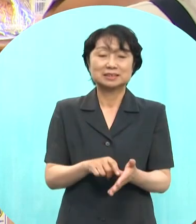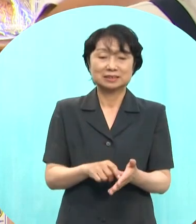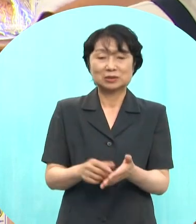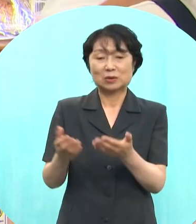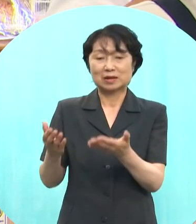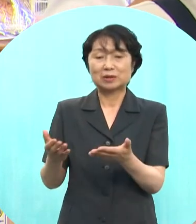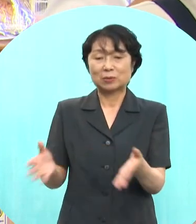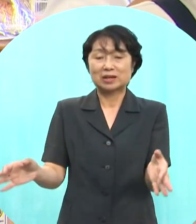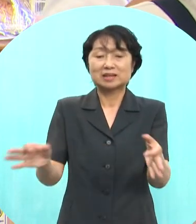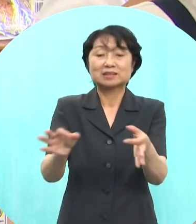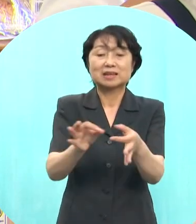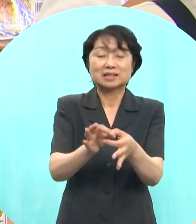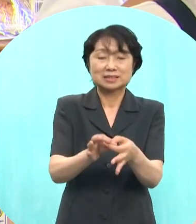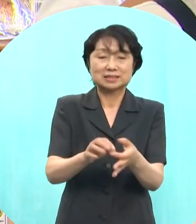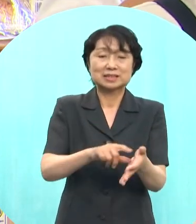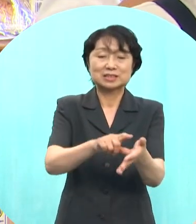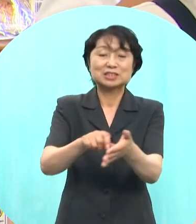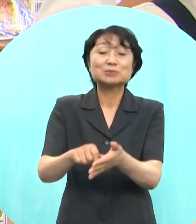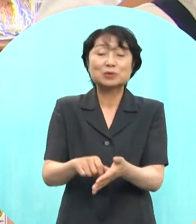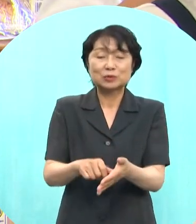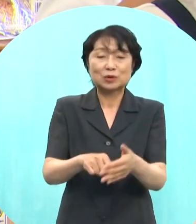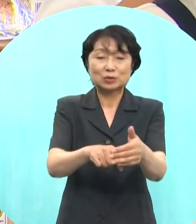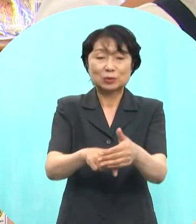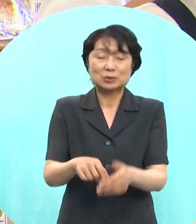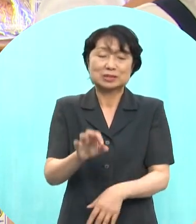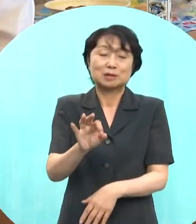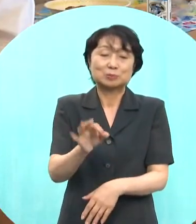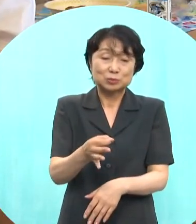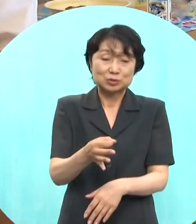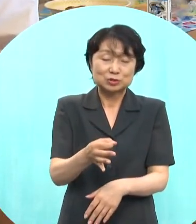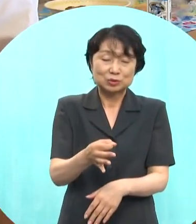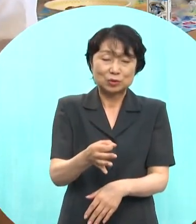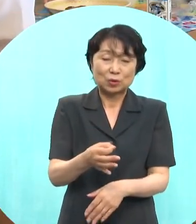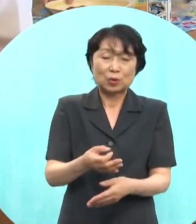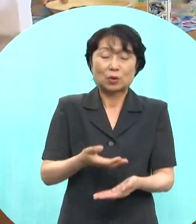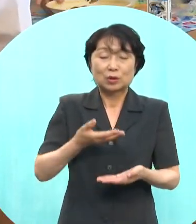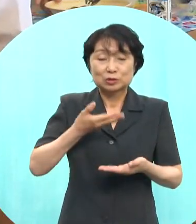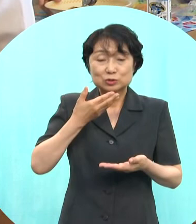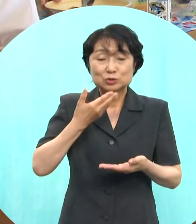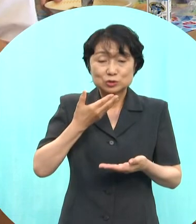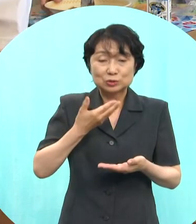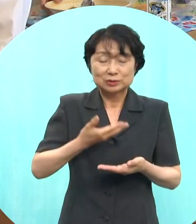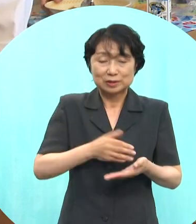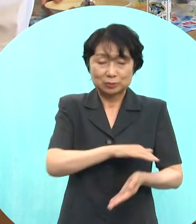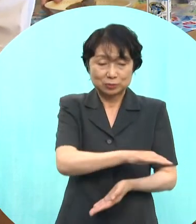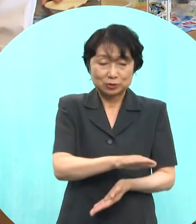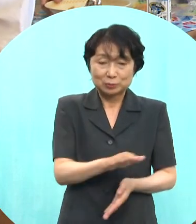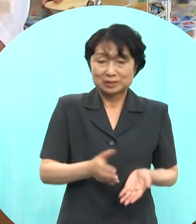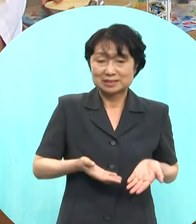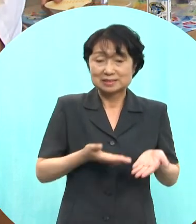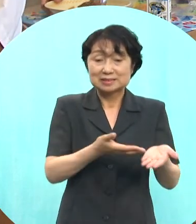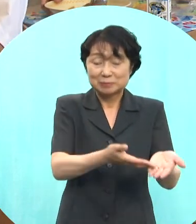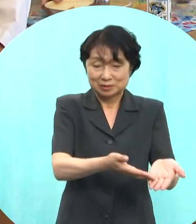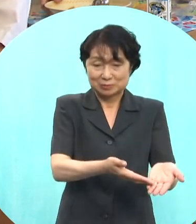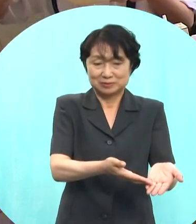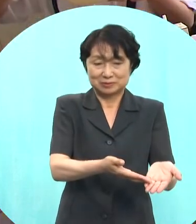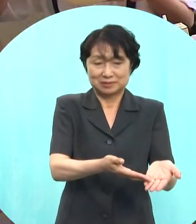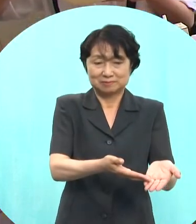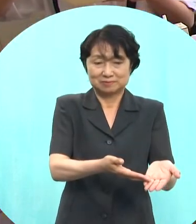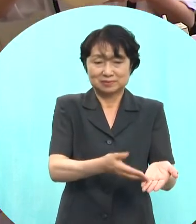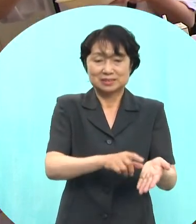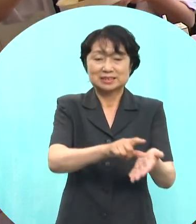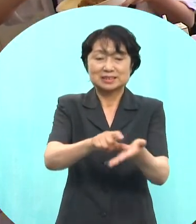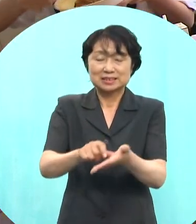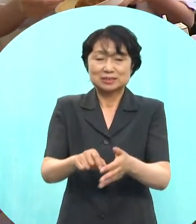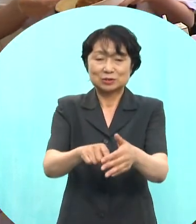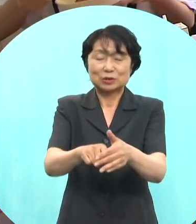地域と学校が連携し地元の農作物を学校給食で子どもたちに食べてもらうことで地域